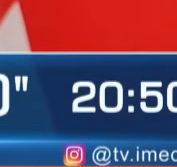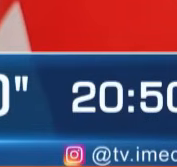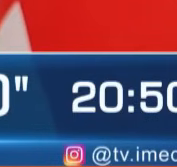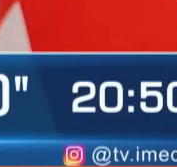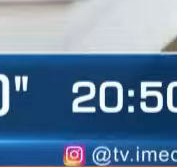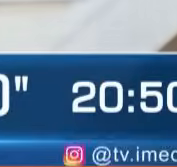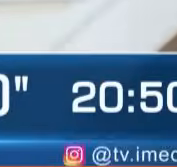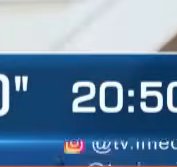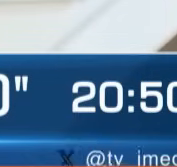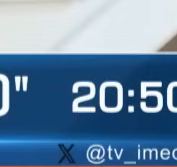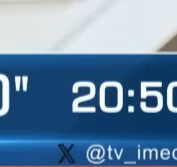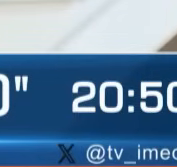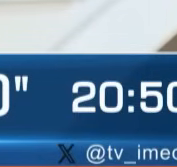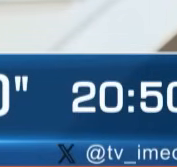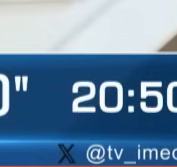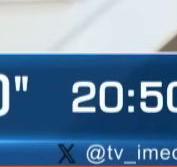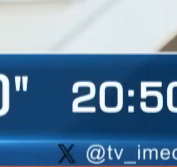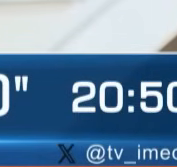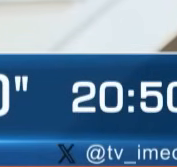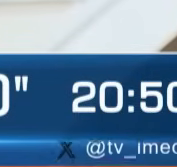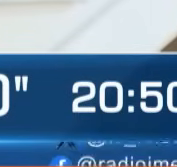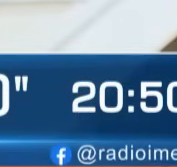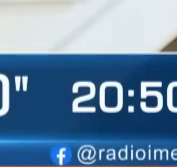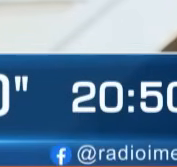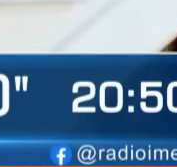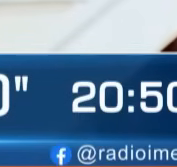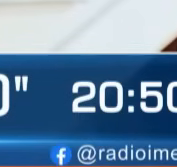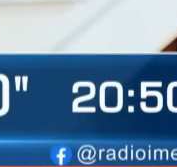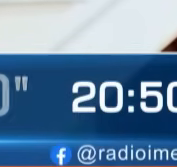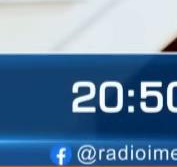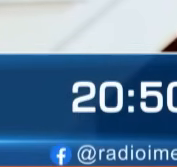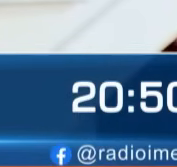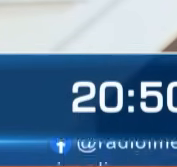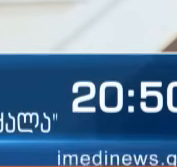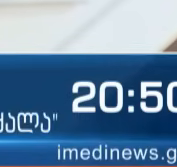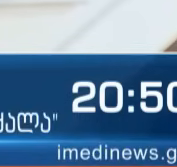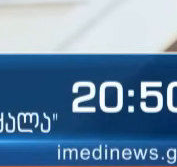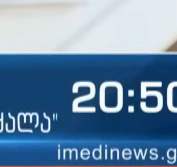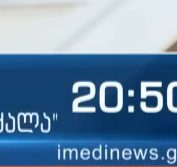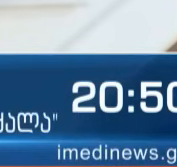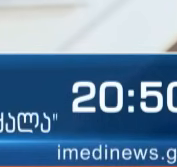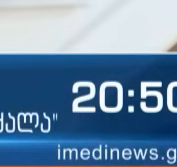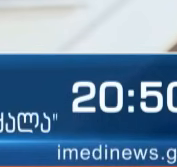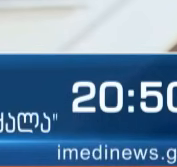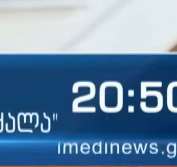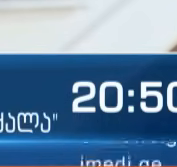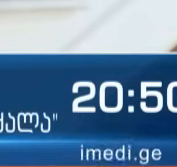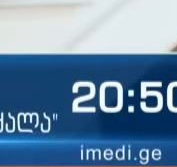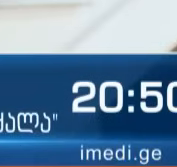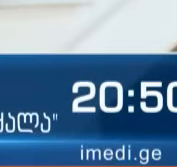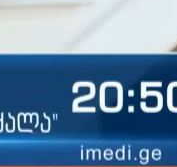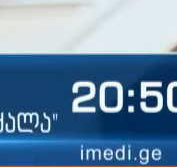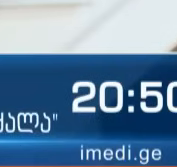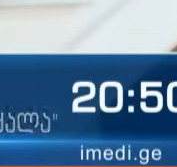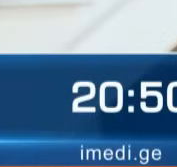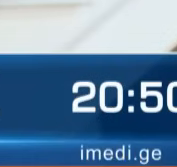გამოდგება განსაწმენდელად. ზურაბიშვილის ფანჩატურს იგივე ბედი ექნება, როგორც მის ნებისმიერ წამოწყებულ ეგრეთ წოდებულ საკითხს, რომელიც დამთავრდა ხოლმე